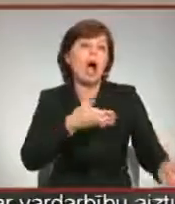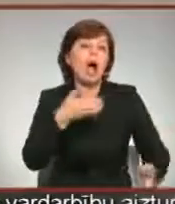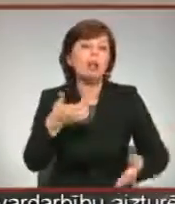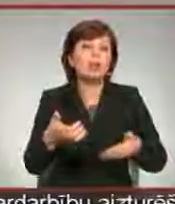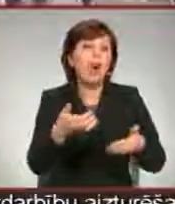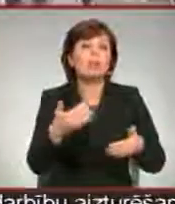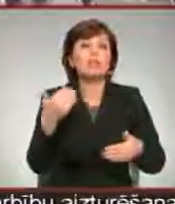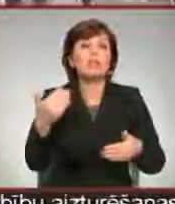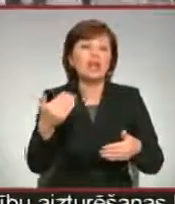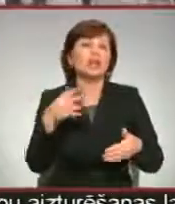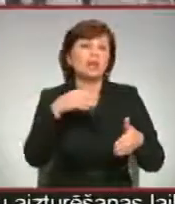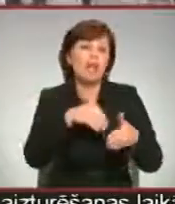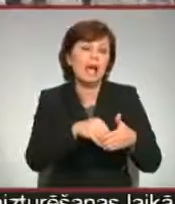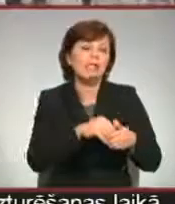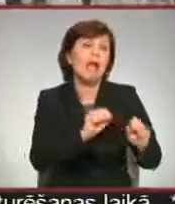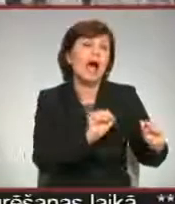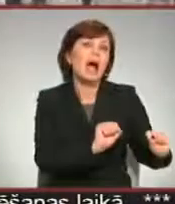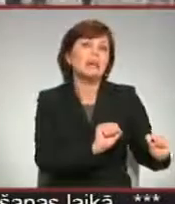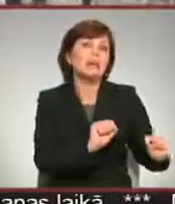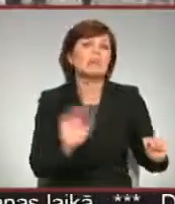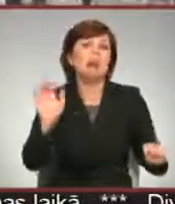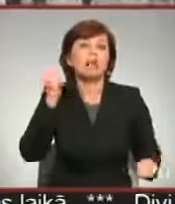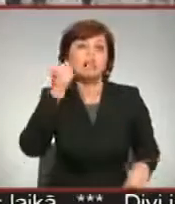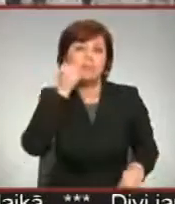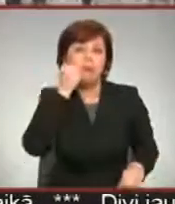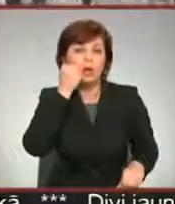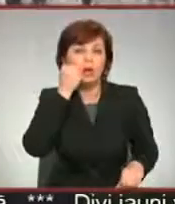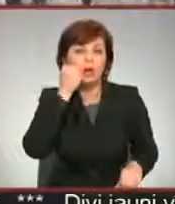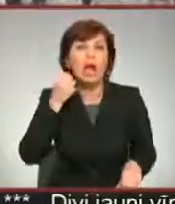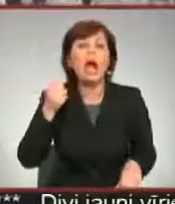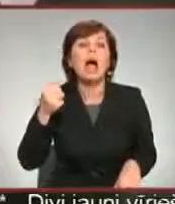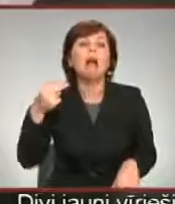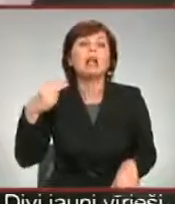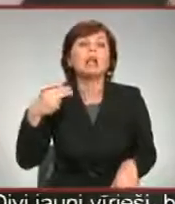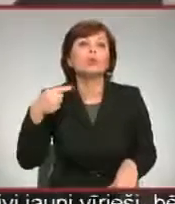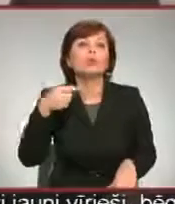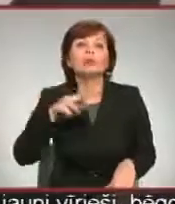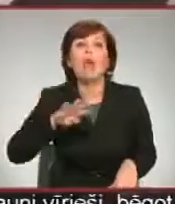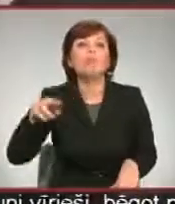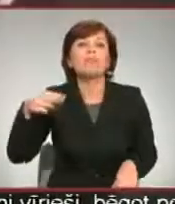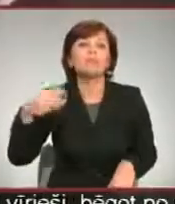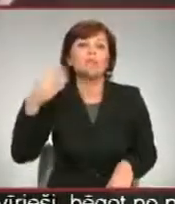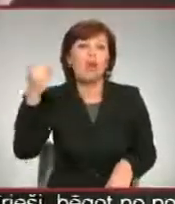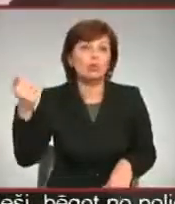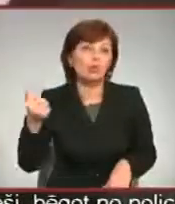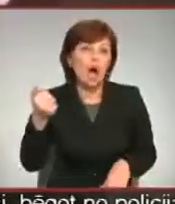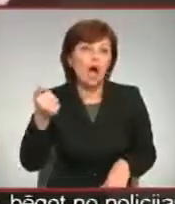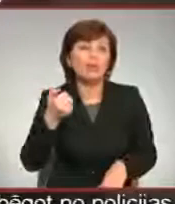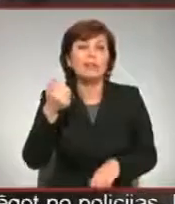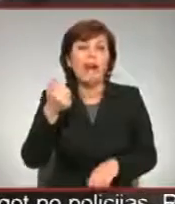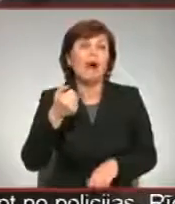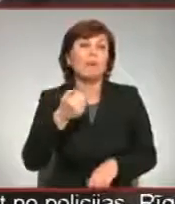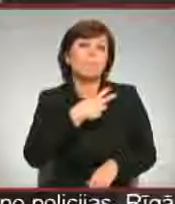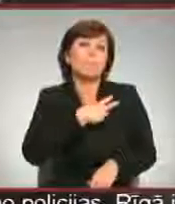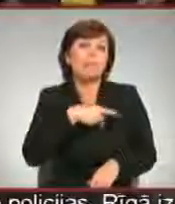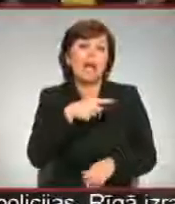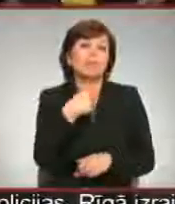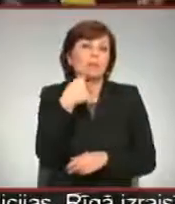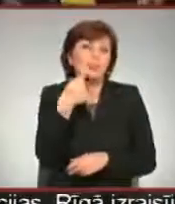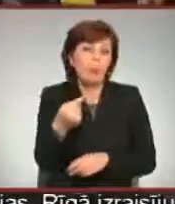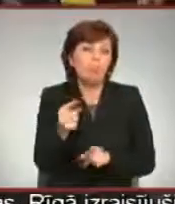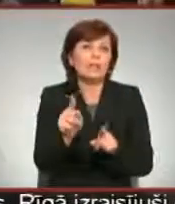Valsts aizsargājamo pieminekļu sarakstā tas iekļauts 1924. Gadā. Gada arheoloģijas pieminekli biedrība noteiks arī